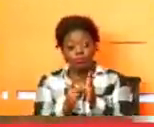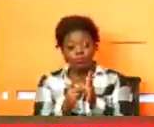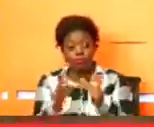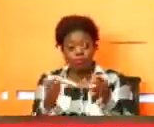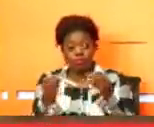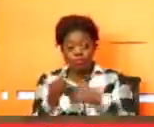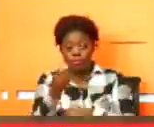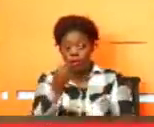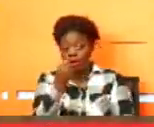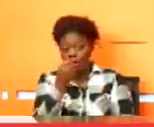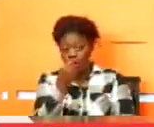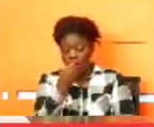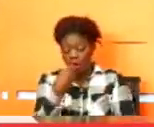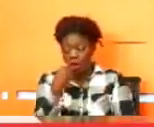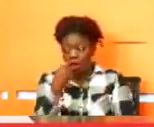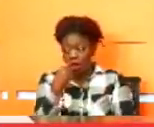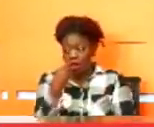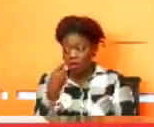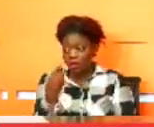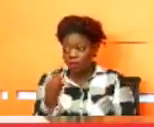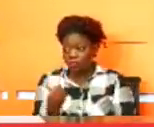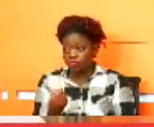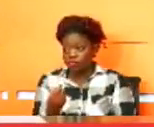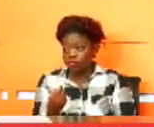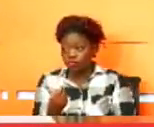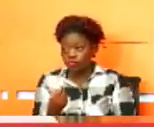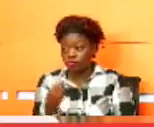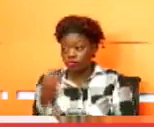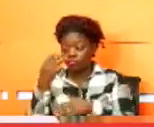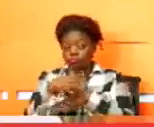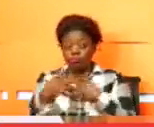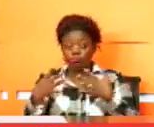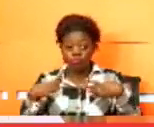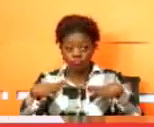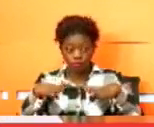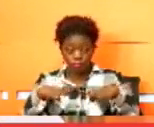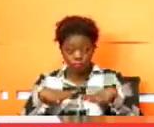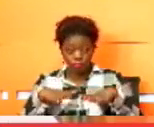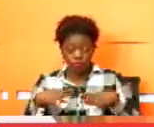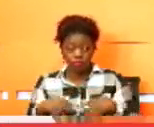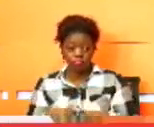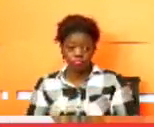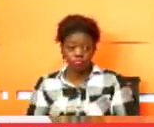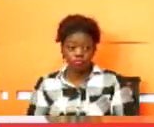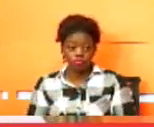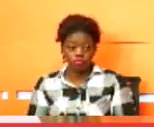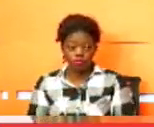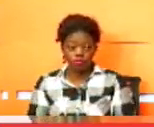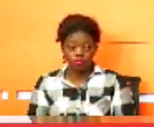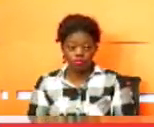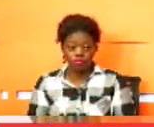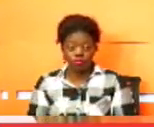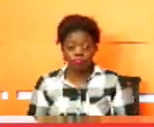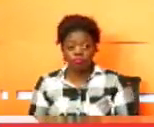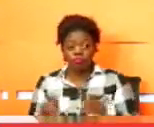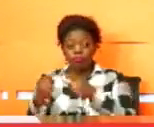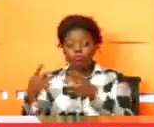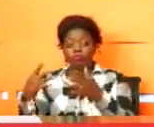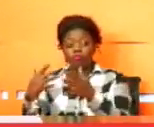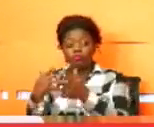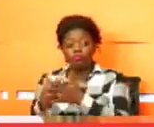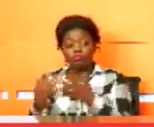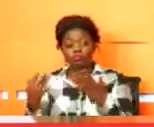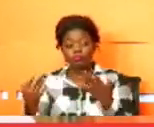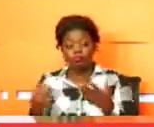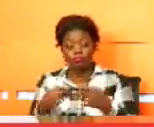ddagala n'okumujjanjaba then bamugamba omulimuko yenawumula era okuva ku olwo nabanga